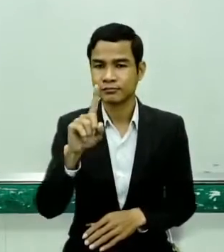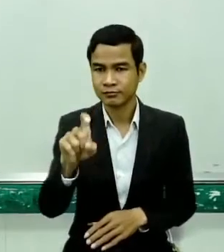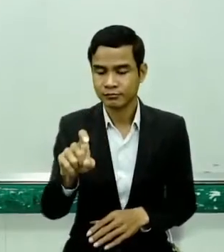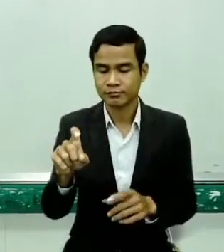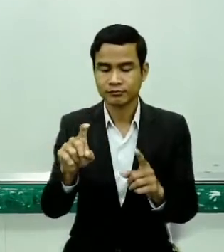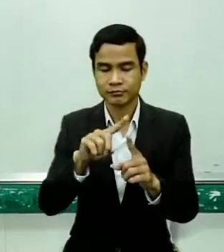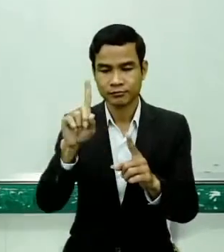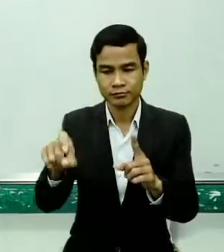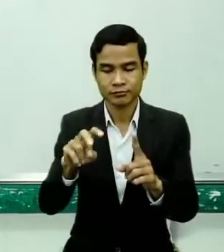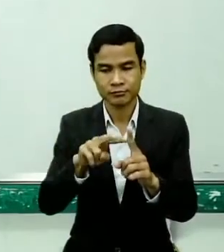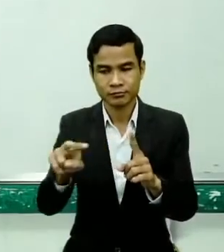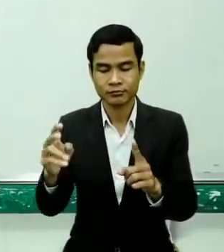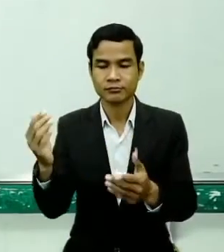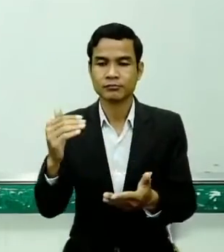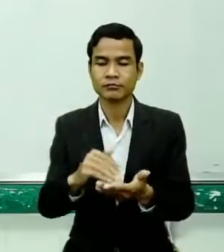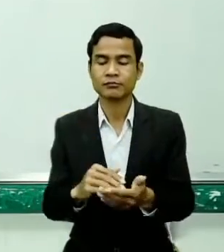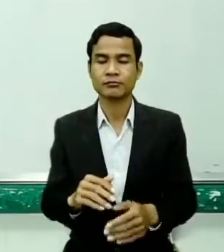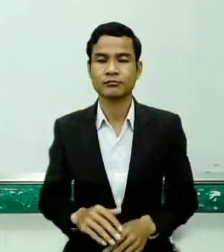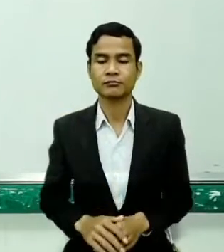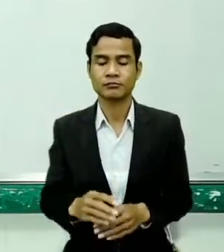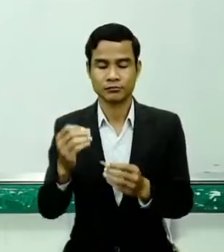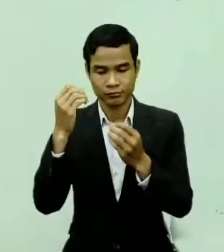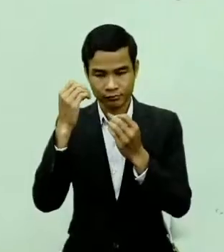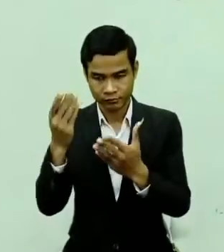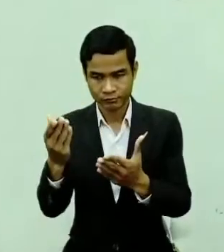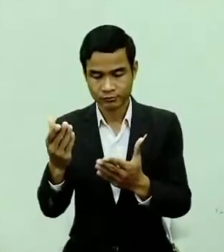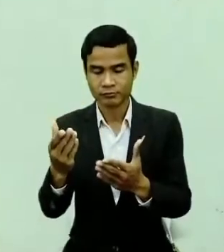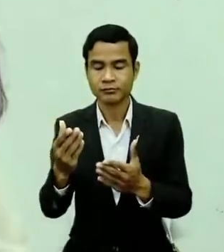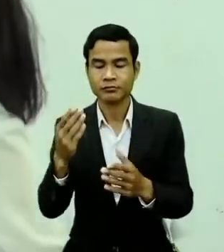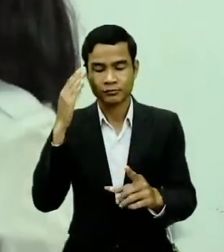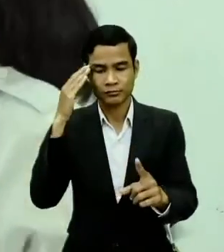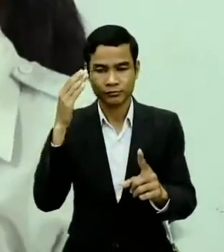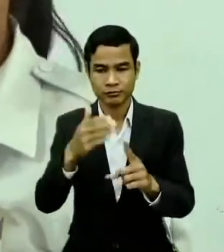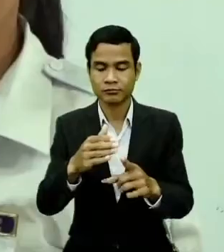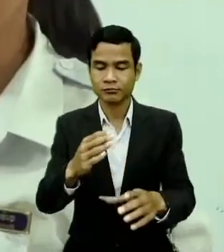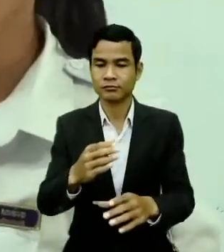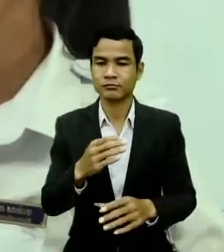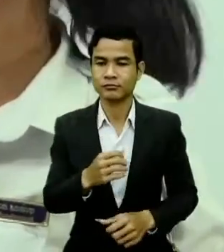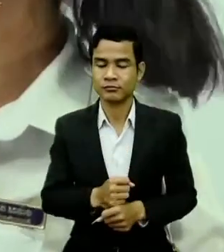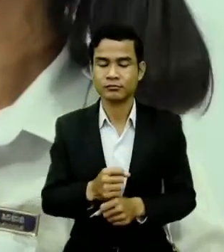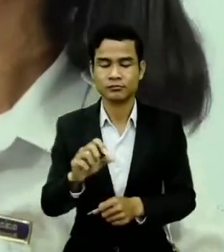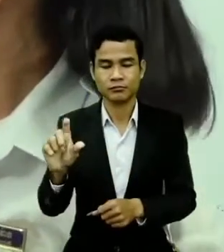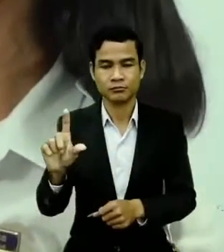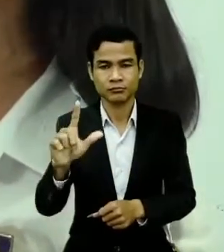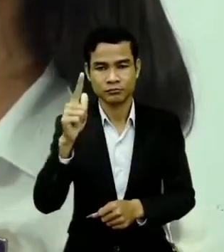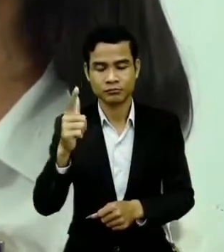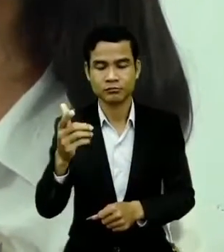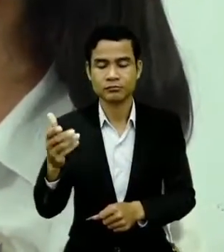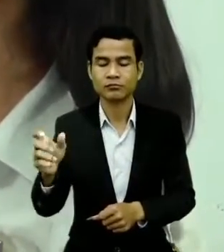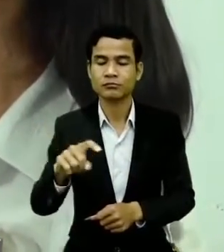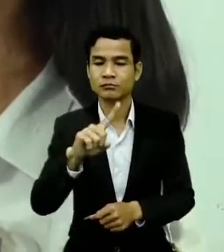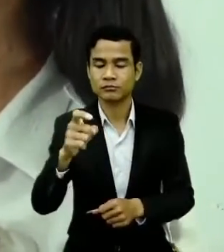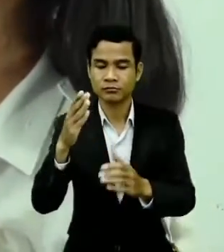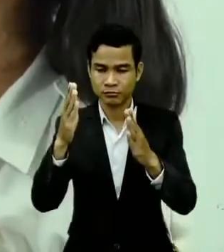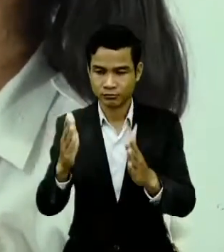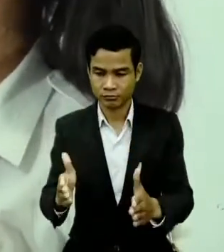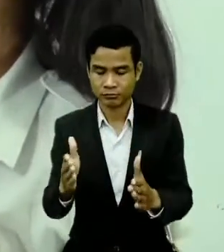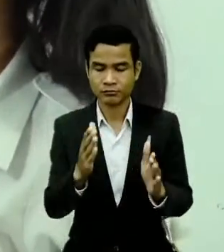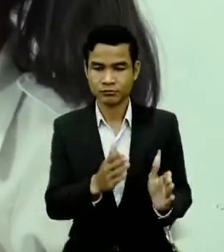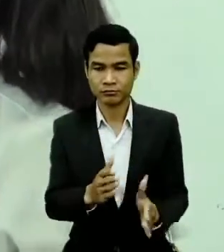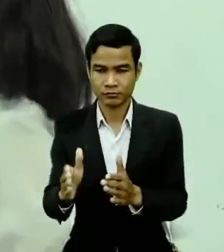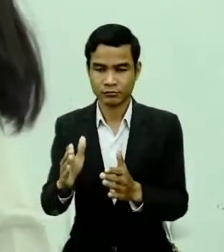tiết xâm nu xua thà đàm bầy ai cô đào chụp cháy ta nẹ trâu riếp